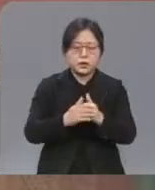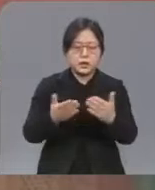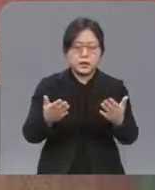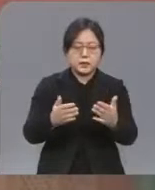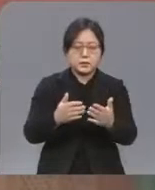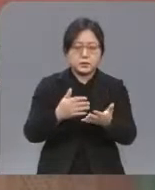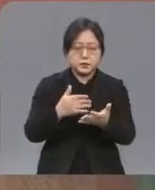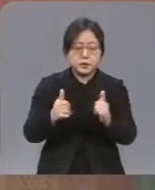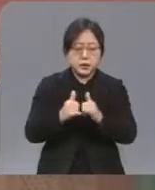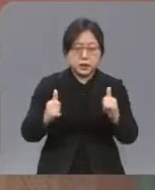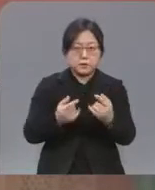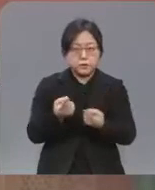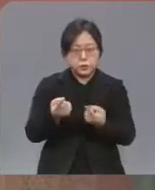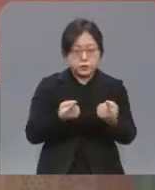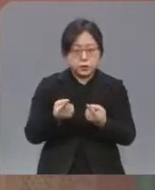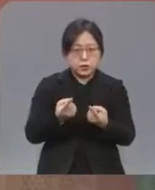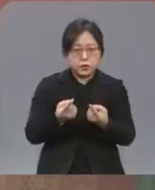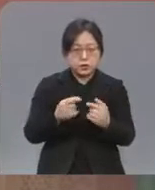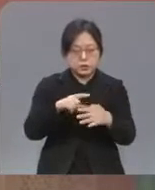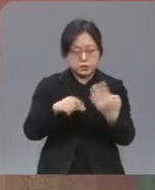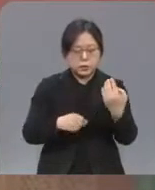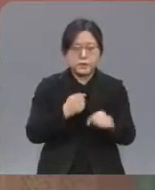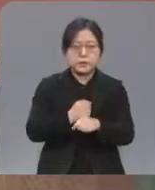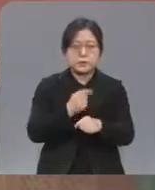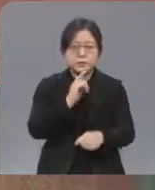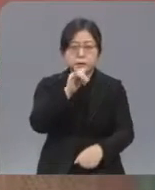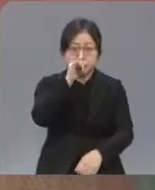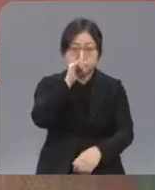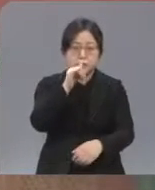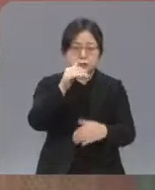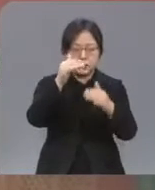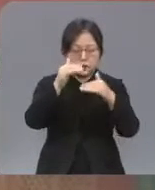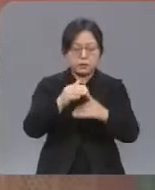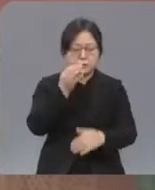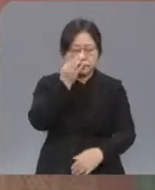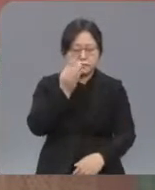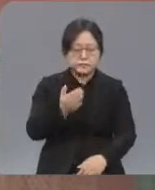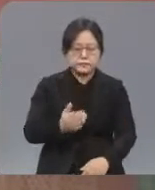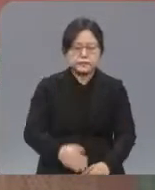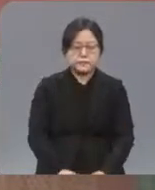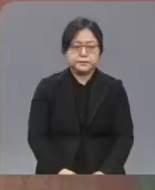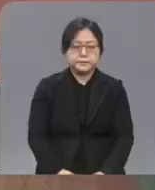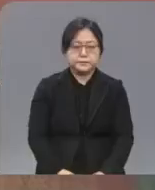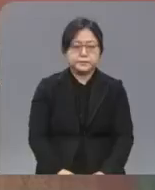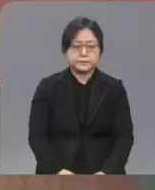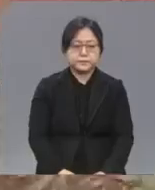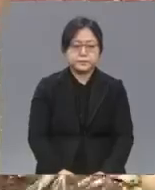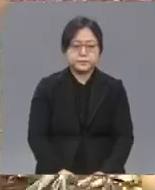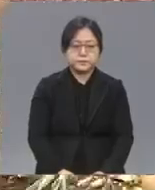인력 공급 시스템을 만들어야 한다는 주장이 제기됐습니다. 김광진 기자의 보도입니다.